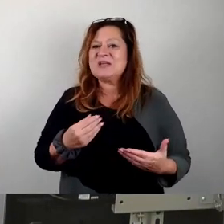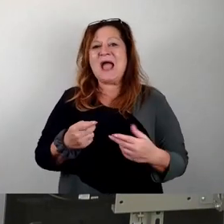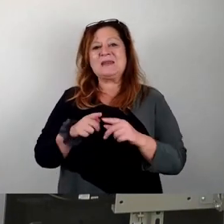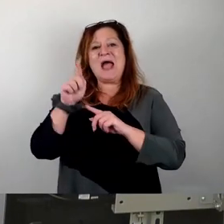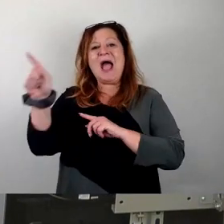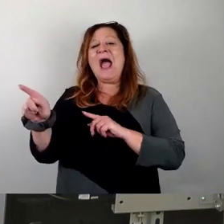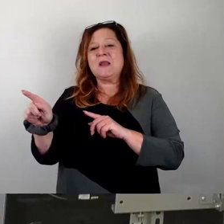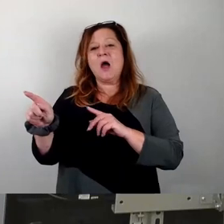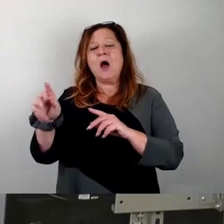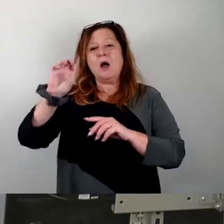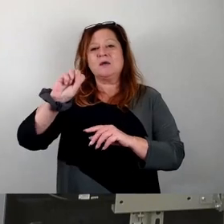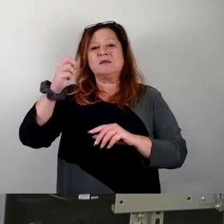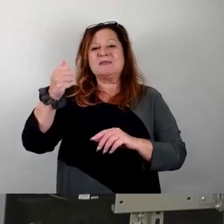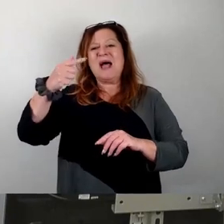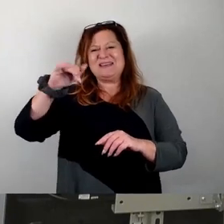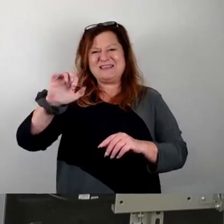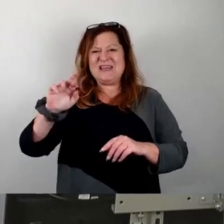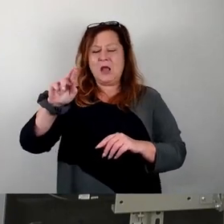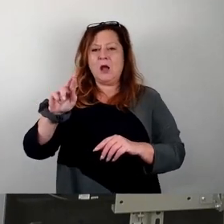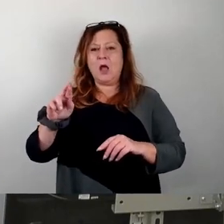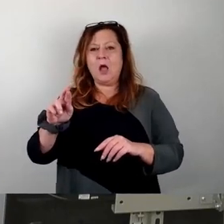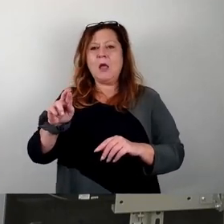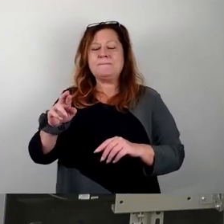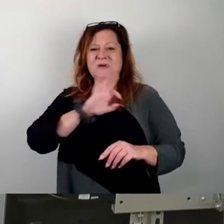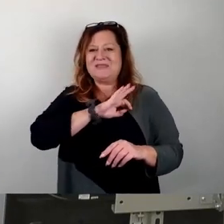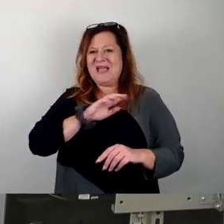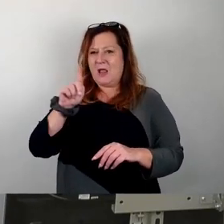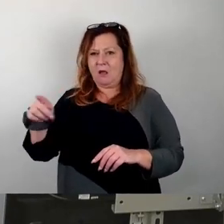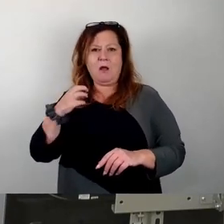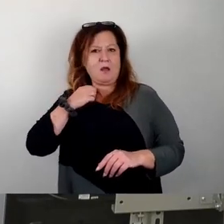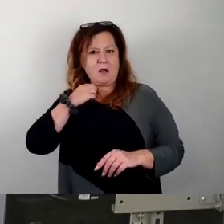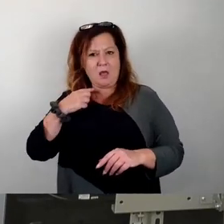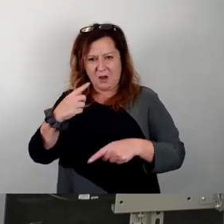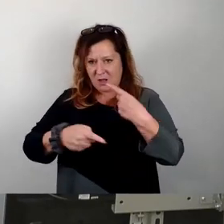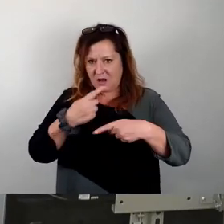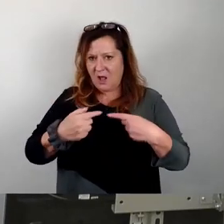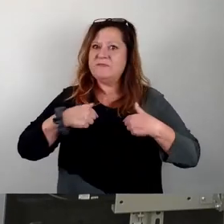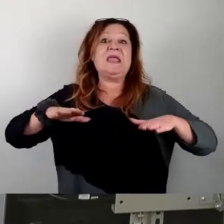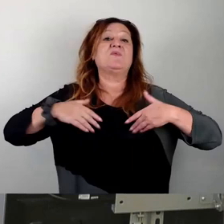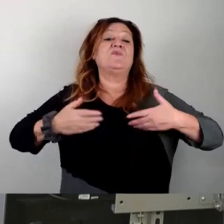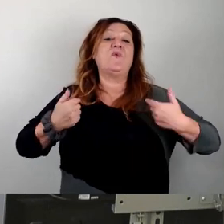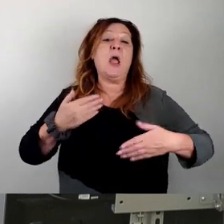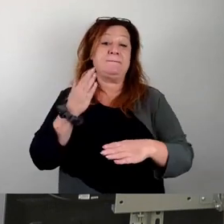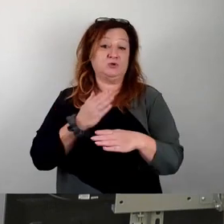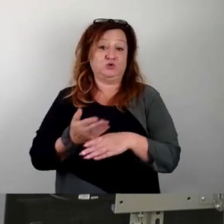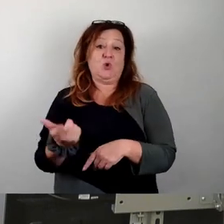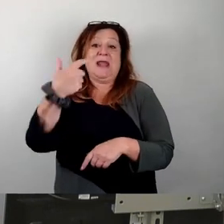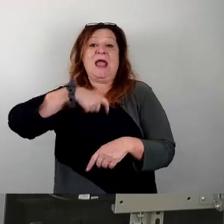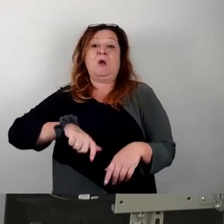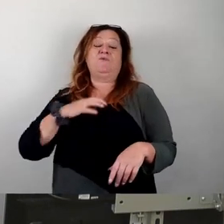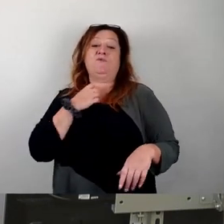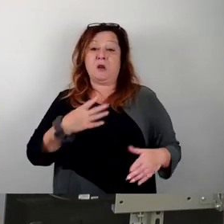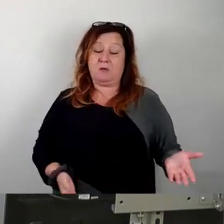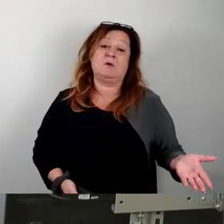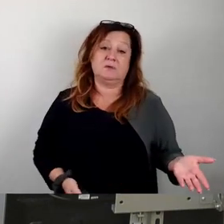verbieten. Klage läuft, da freue ich mich drauf. Aber während die Partei, das R steht für Rechtsstaat, der